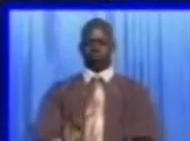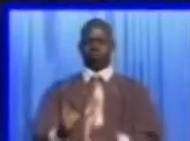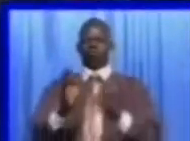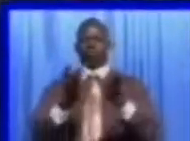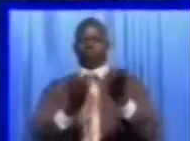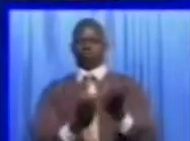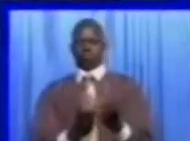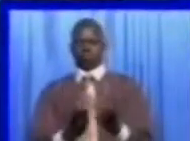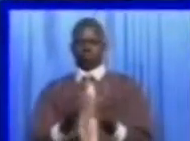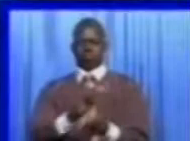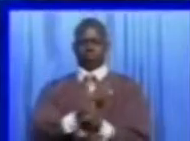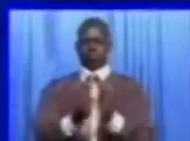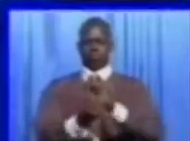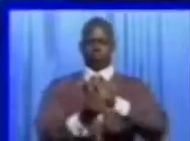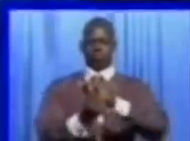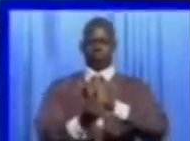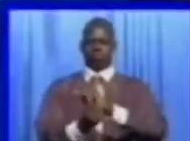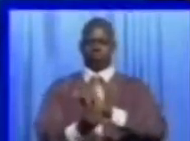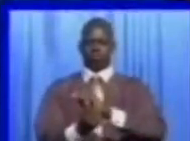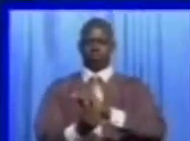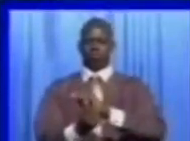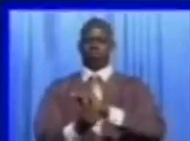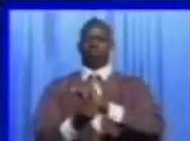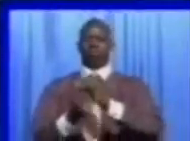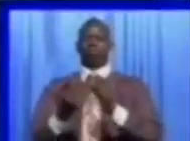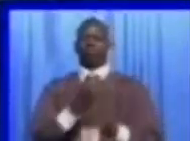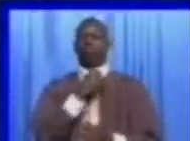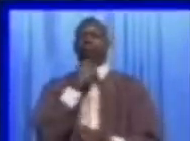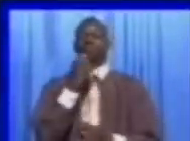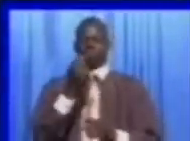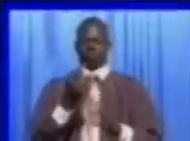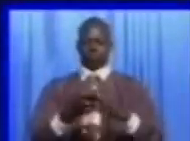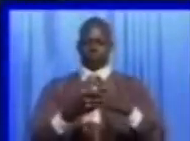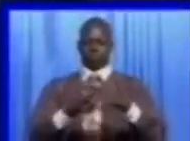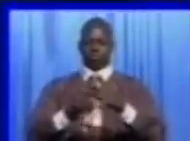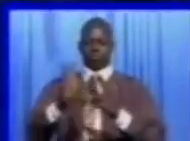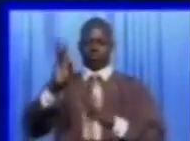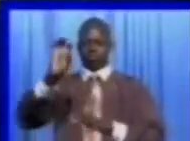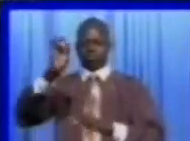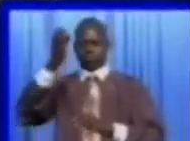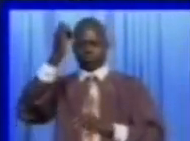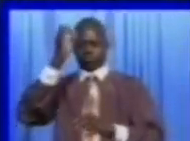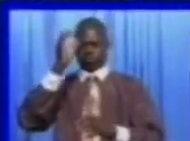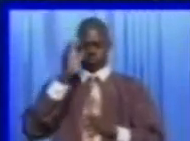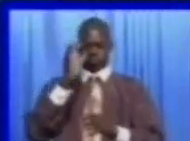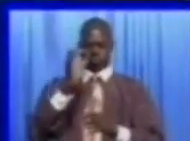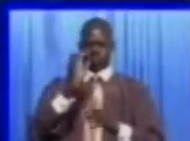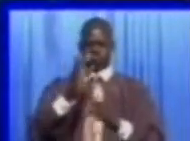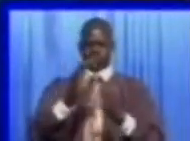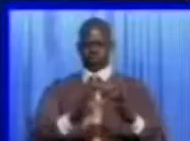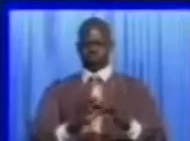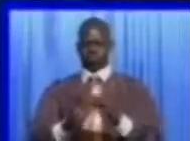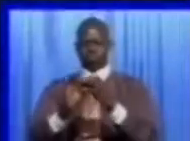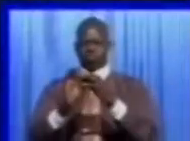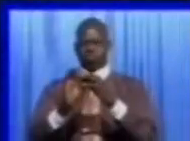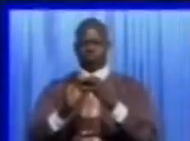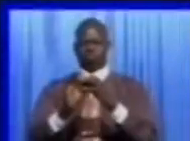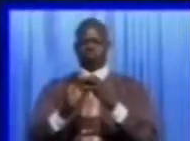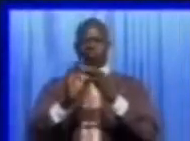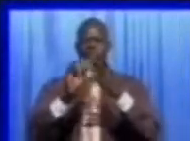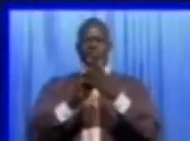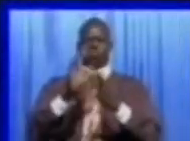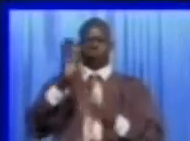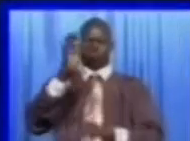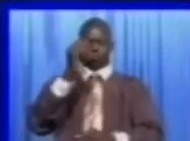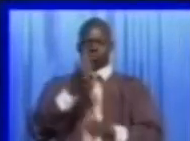à la relève il l'a déclaré à l'ouverture du sixième congrès ordinaire de la Confédération 7